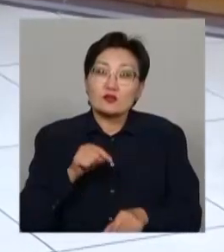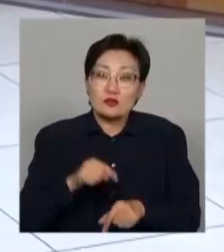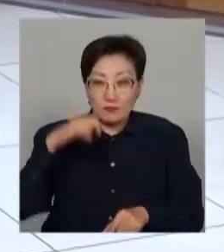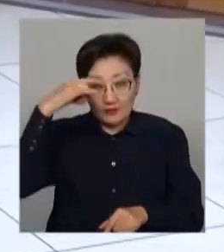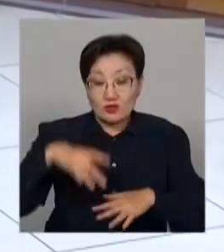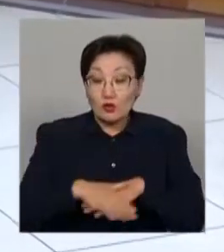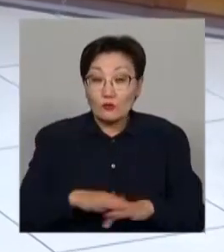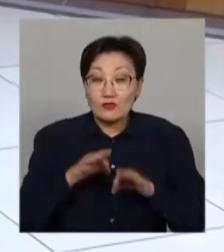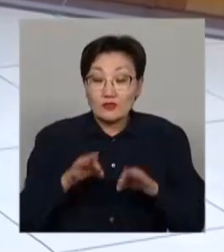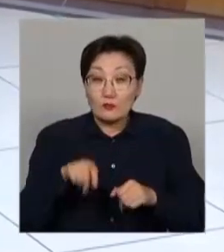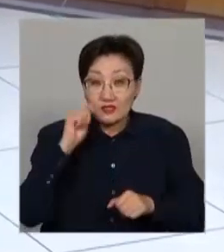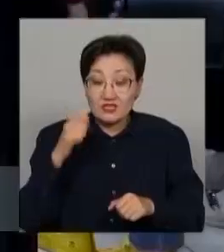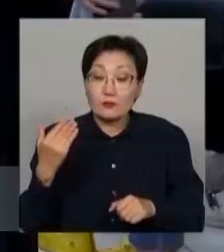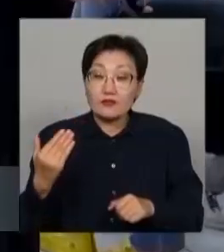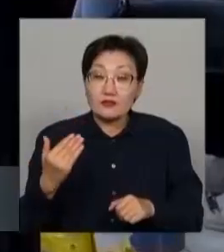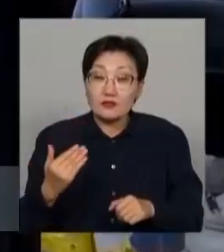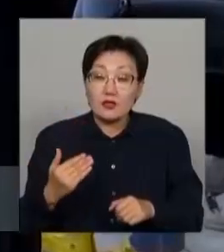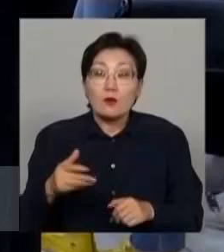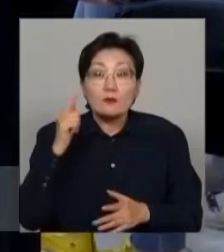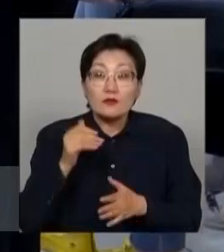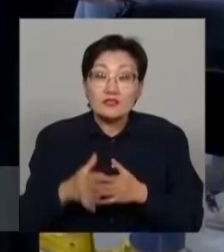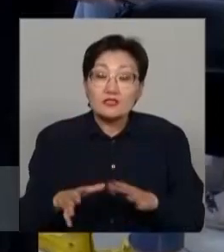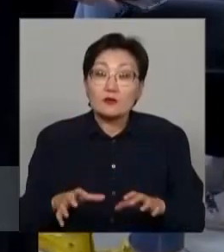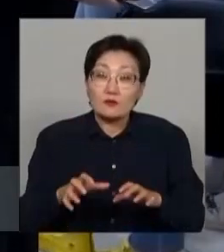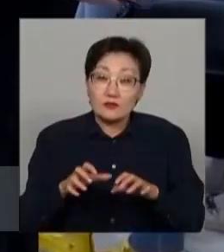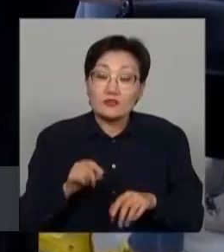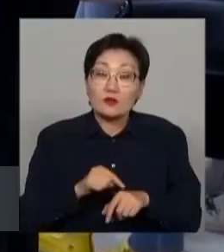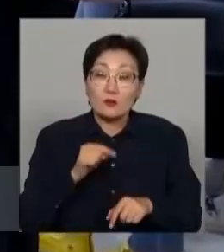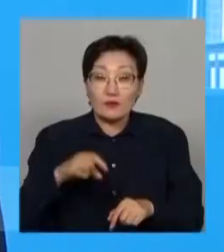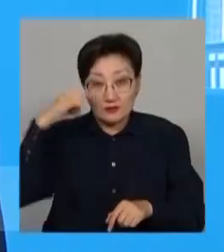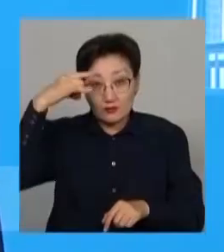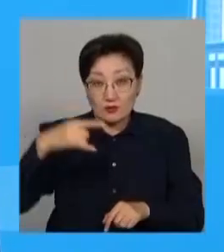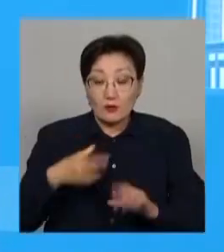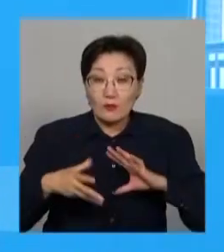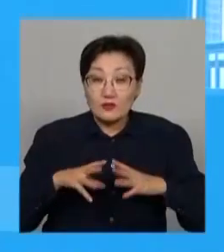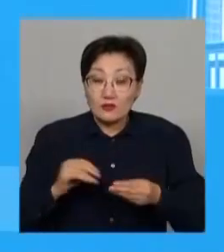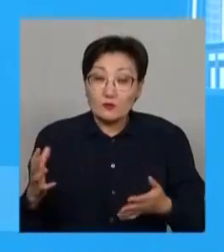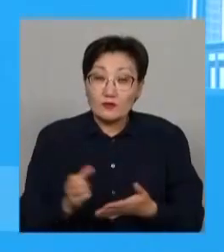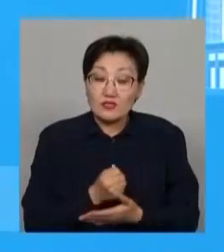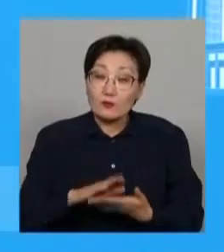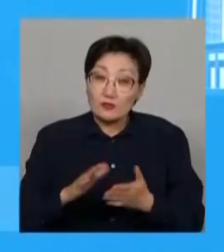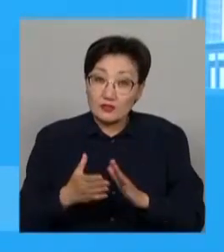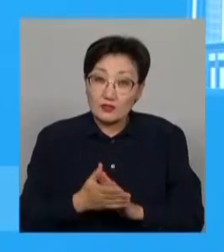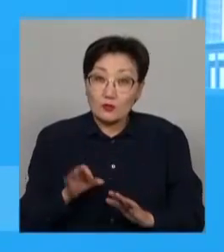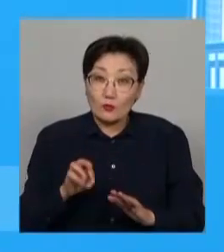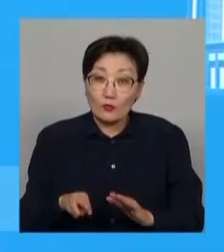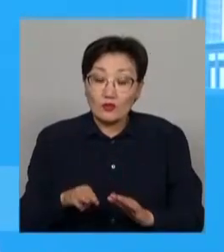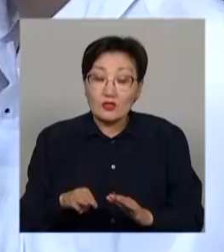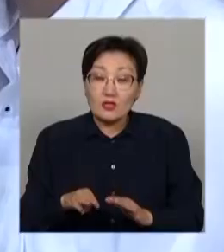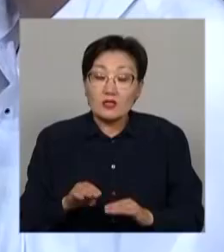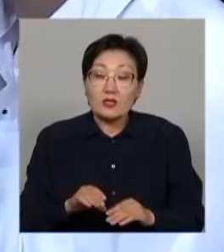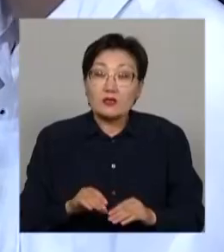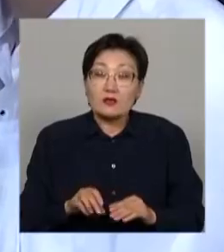также отметил, что украинская сторона с пониманием приняла реакцию Казахстана и в результате достигнута договоренность об отзыве